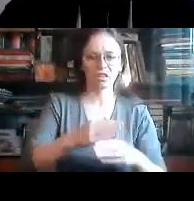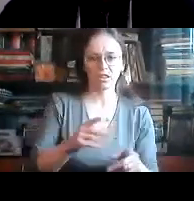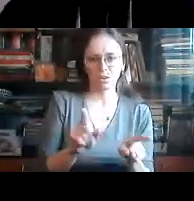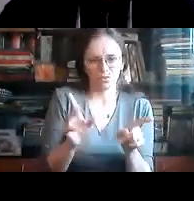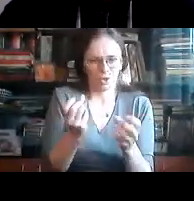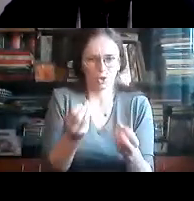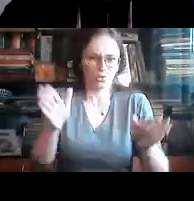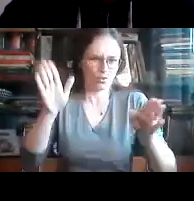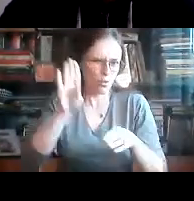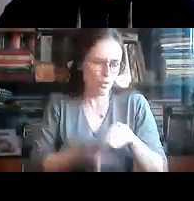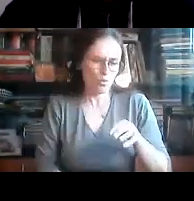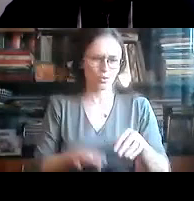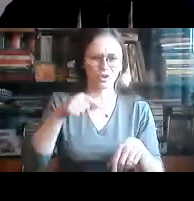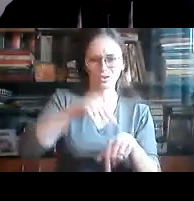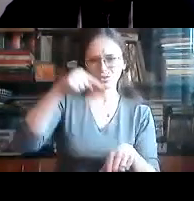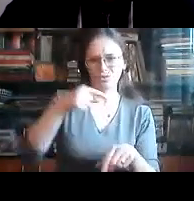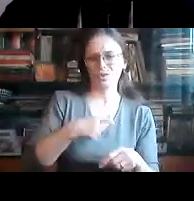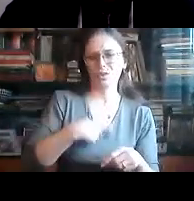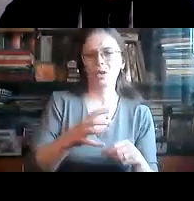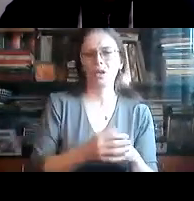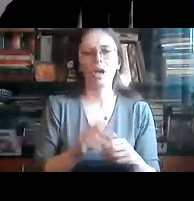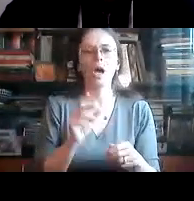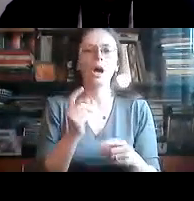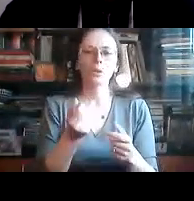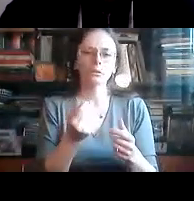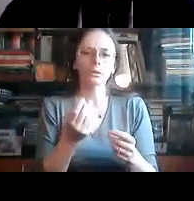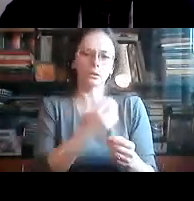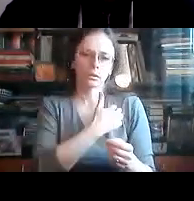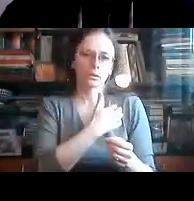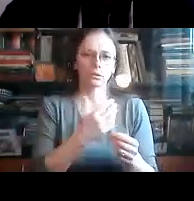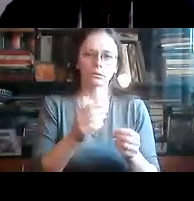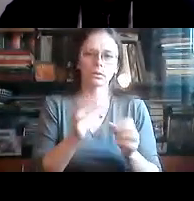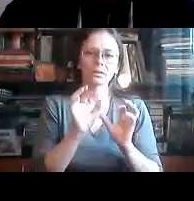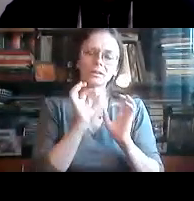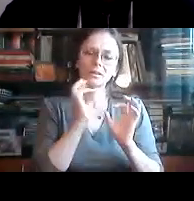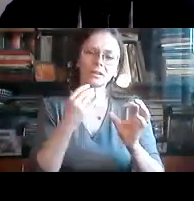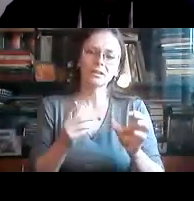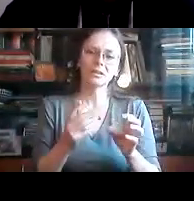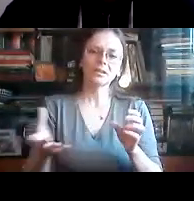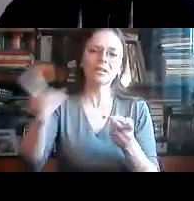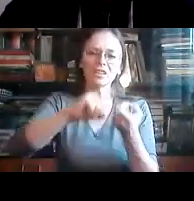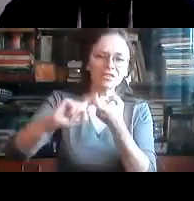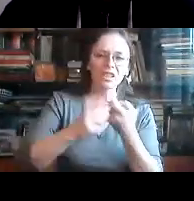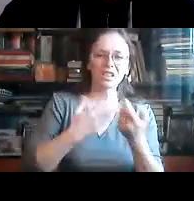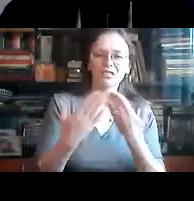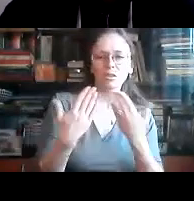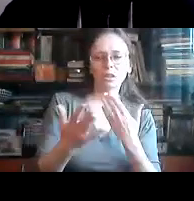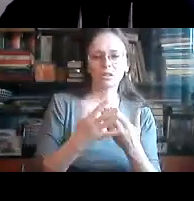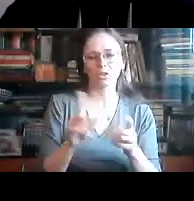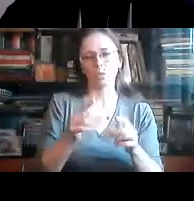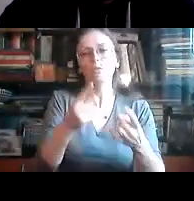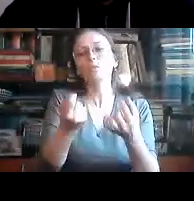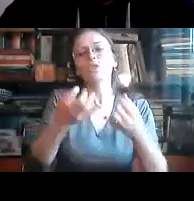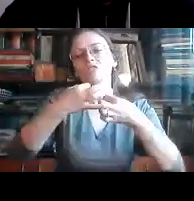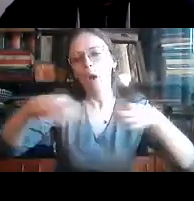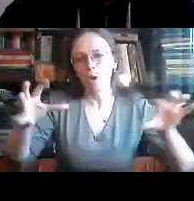Стало быть, ну, я хочу просто так немножко пунктиром наметить такие тенденции, что касаемо театра во времена